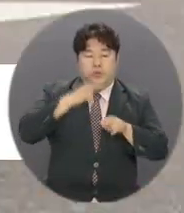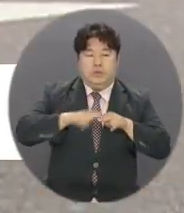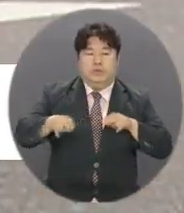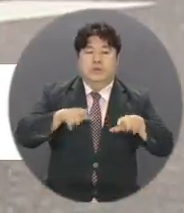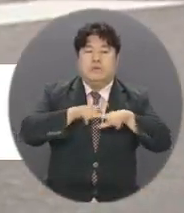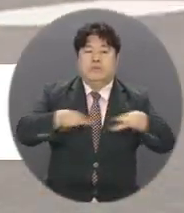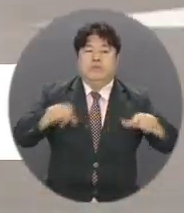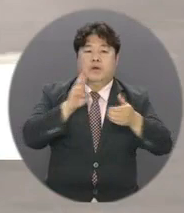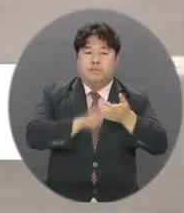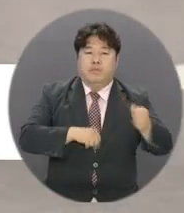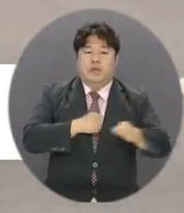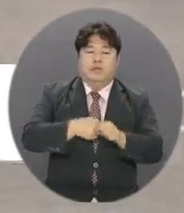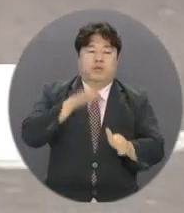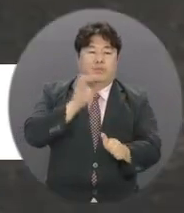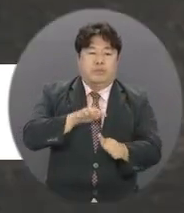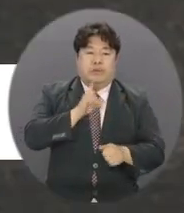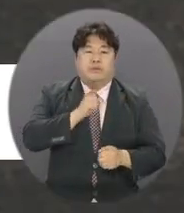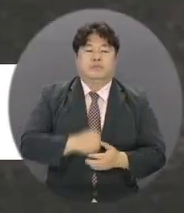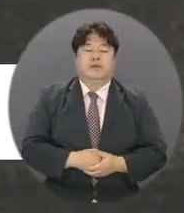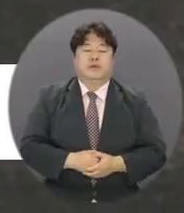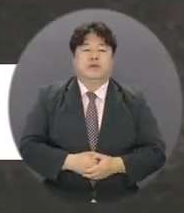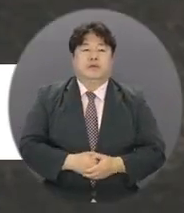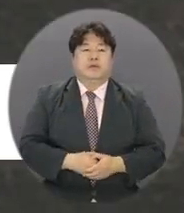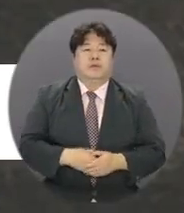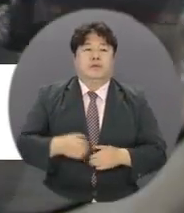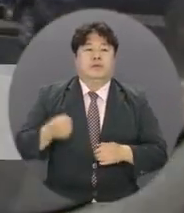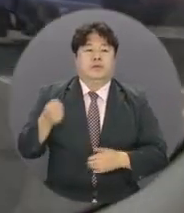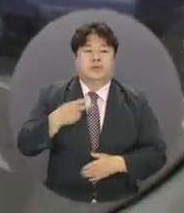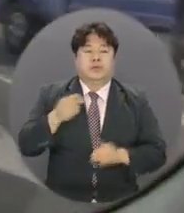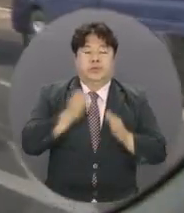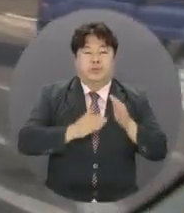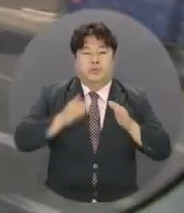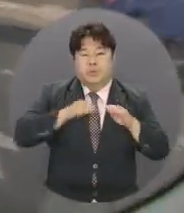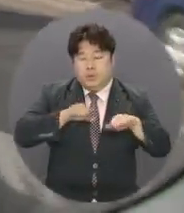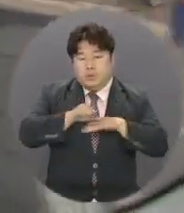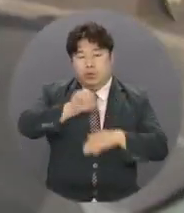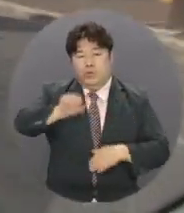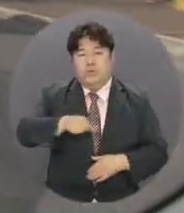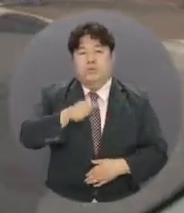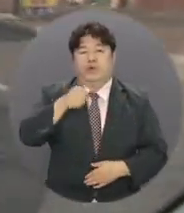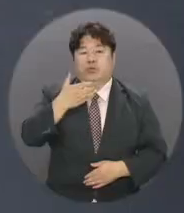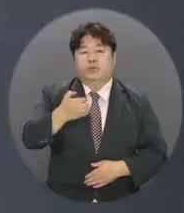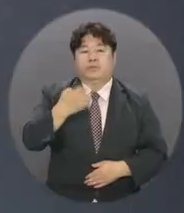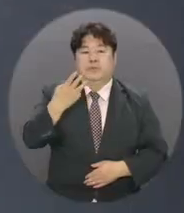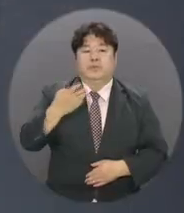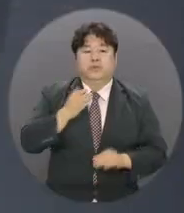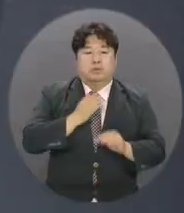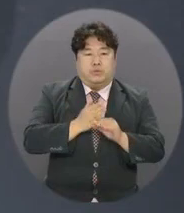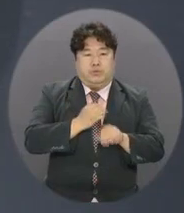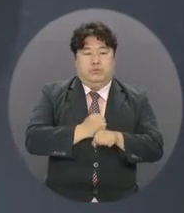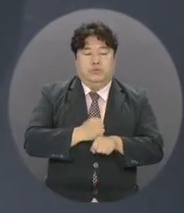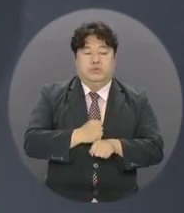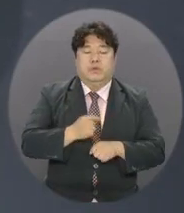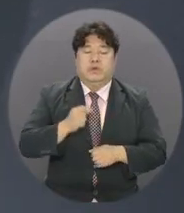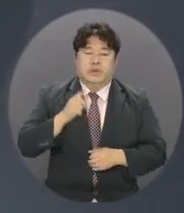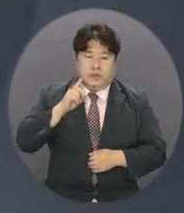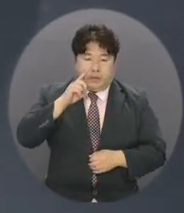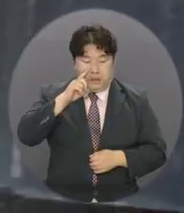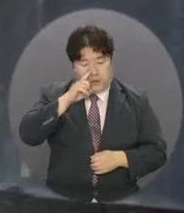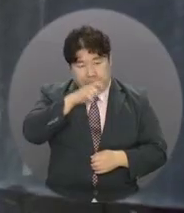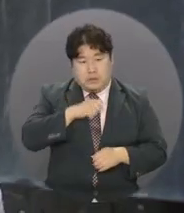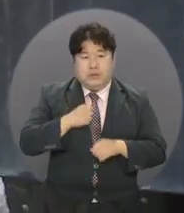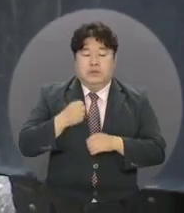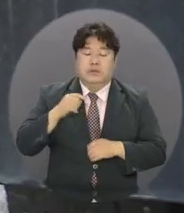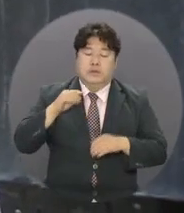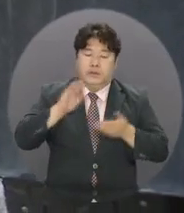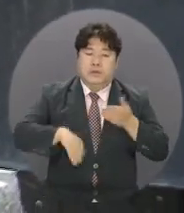민간에 매각했다고 비판했습니다. 또 공용 차량 593대 가운데 저공해 차량은